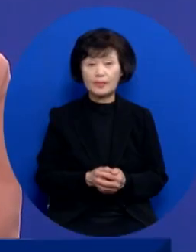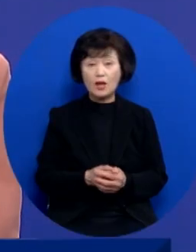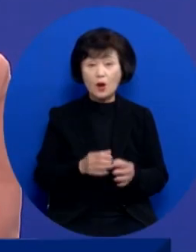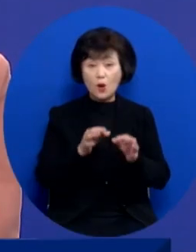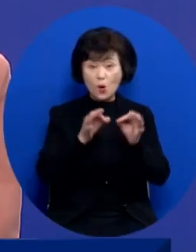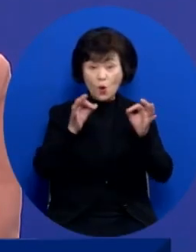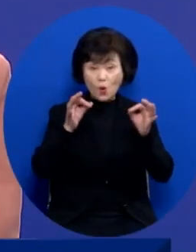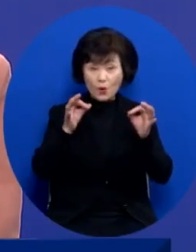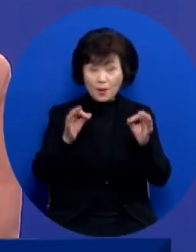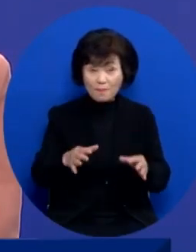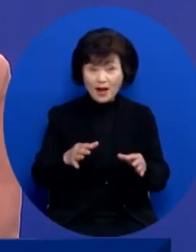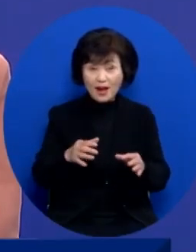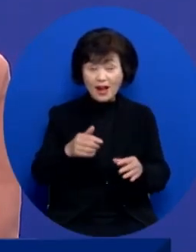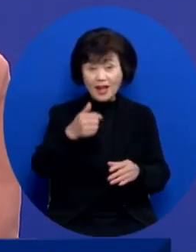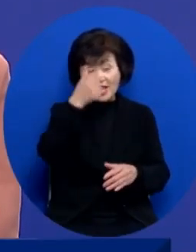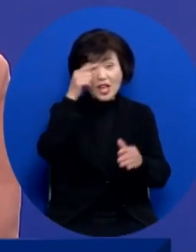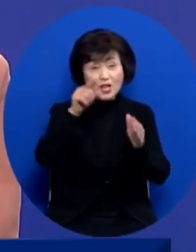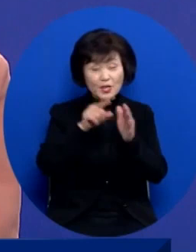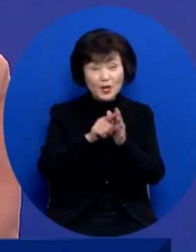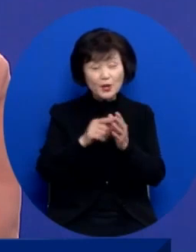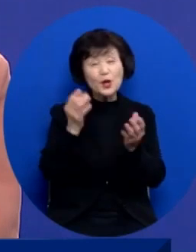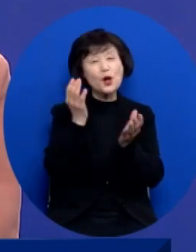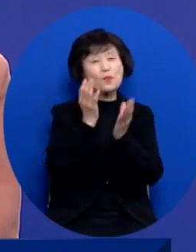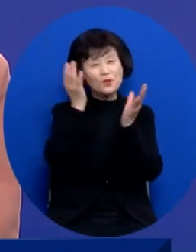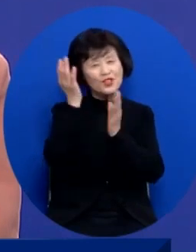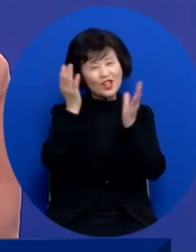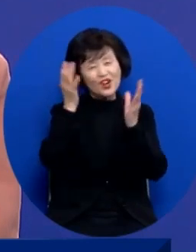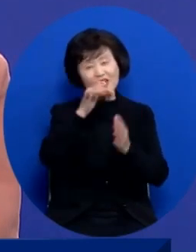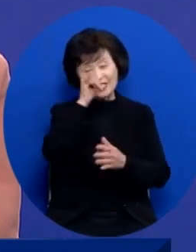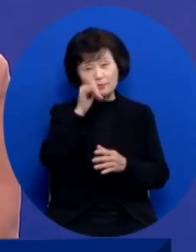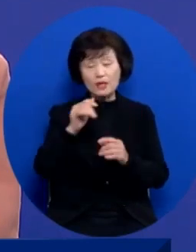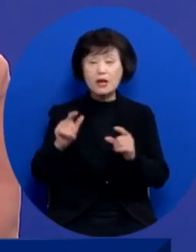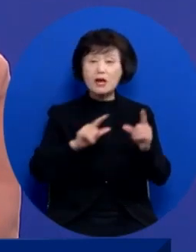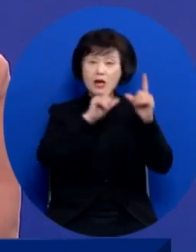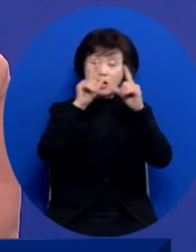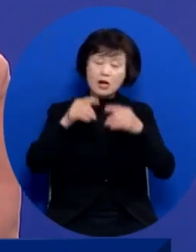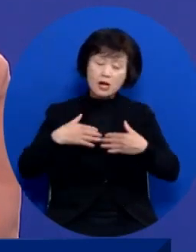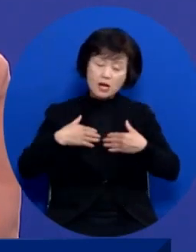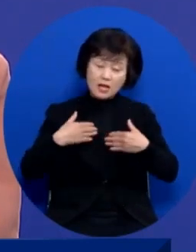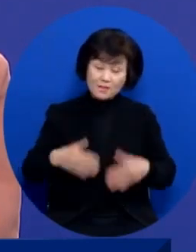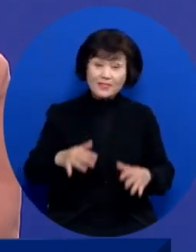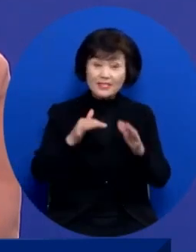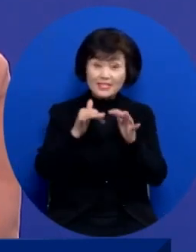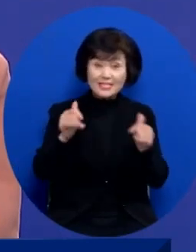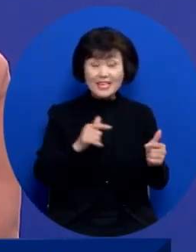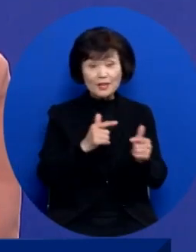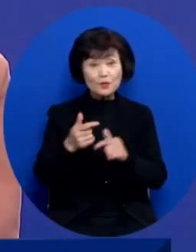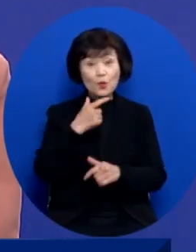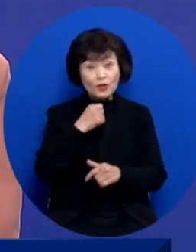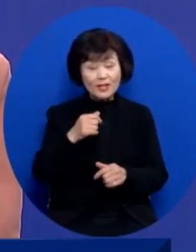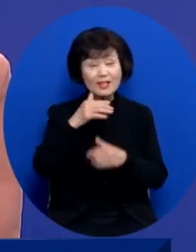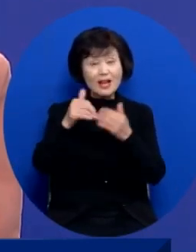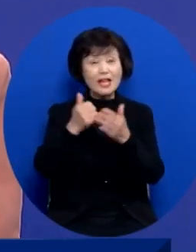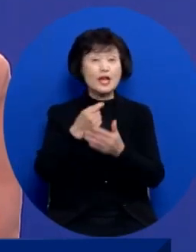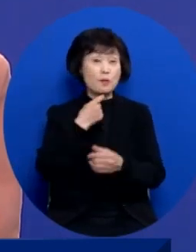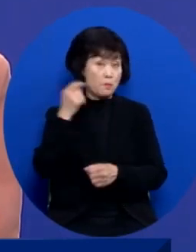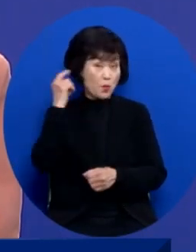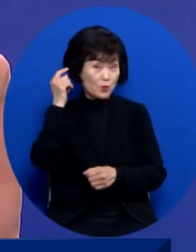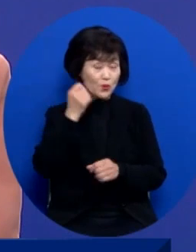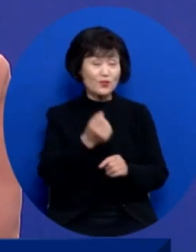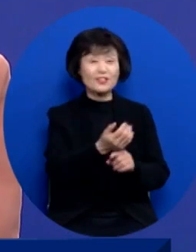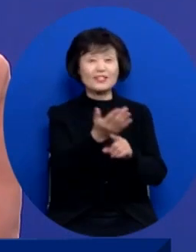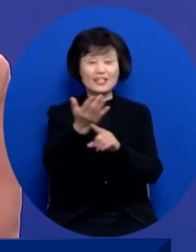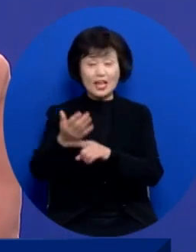오랜만에 볼만한 기독 뮤지컬이 선을 보입니다. 삶에 지친 현대인들이 간절히 원하는 하나님의 목소리가 전달되는